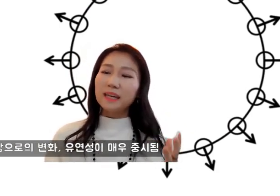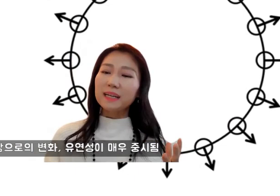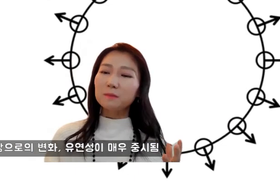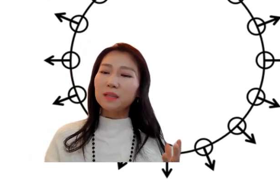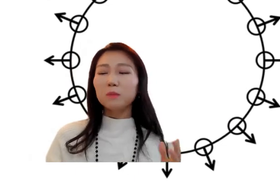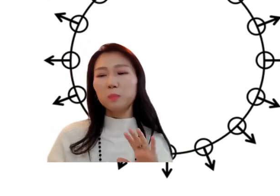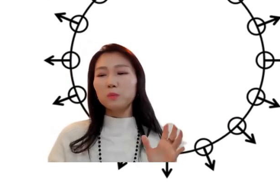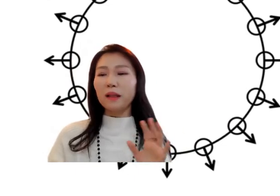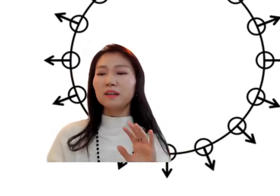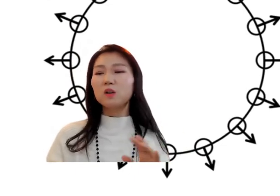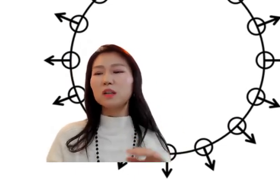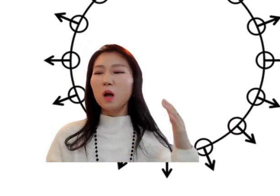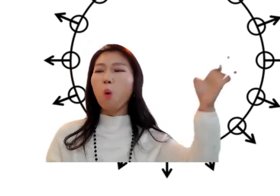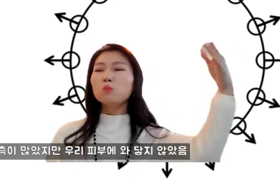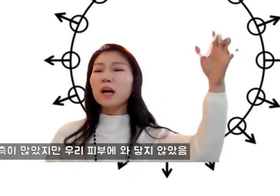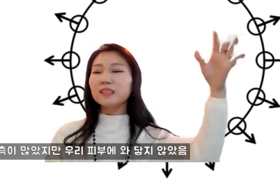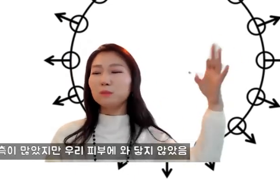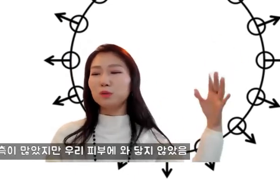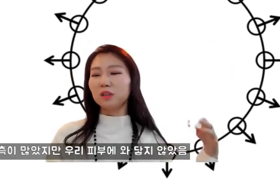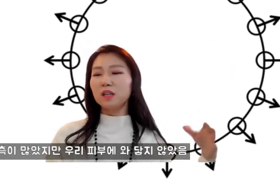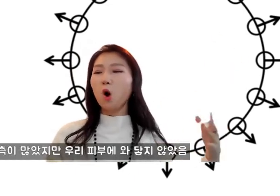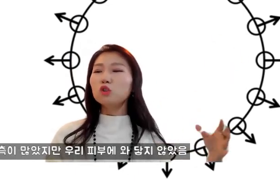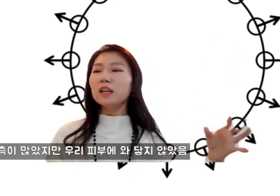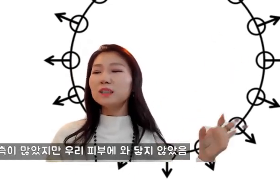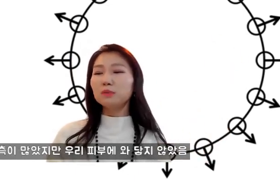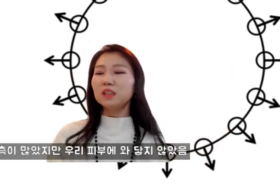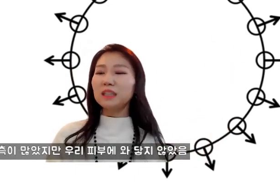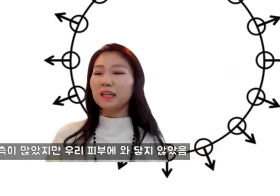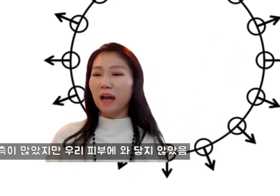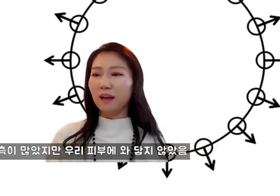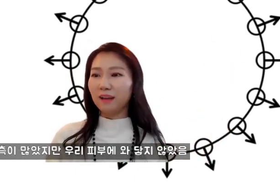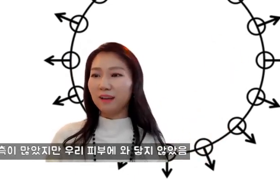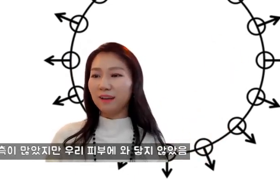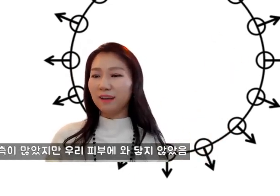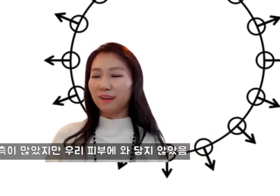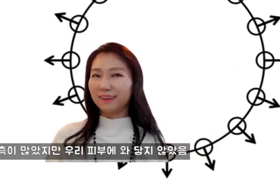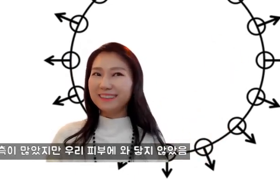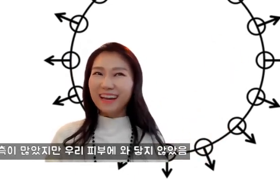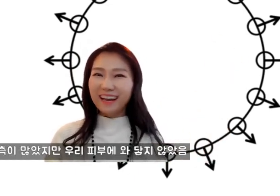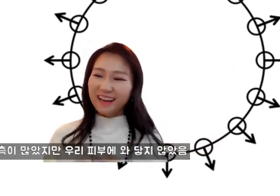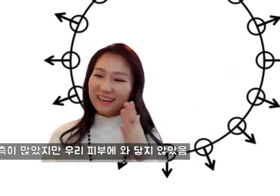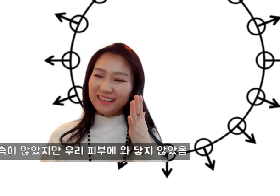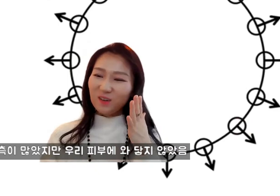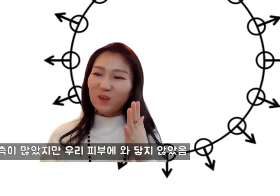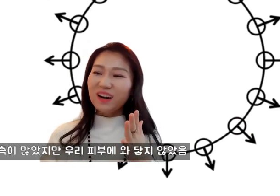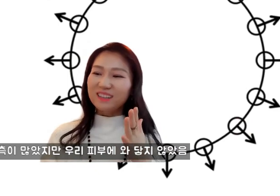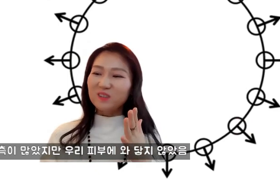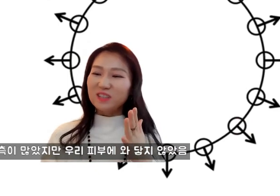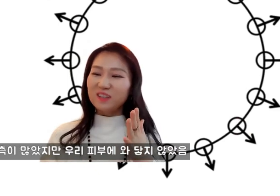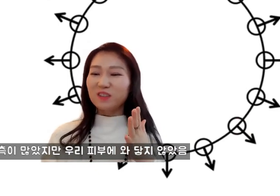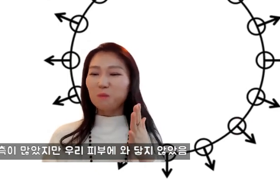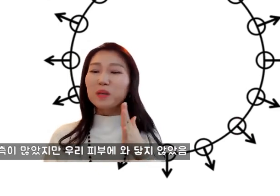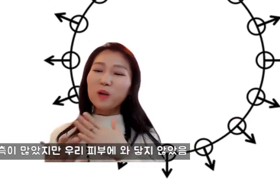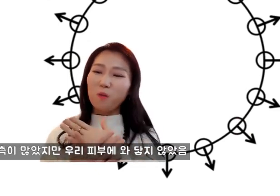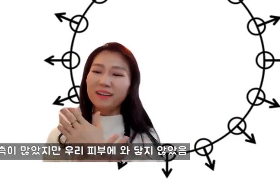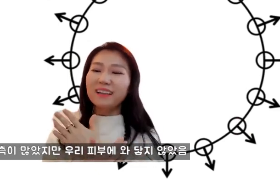대해서 많은 얘기를 했지만 사람들 피부를 안 나. 그거는 공부하시는 분들, 연구하시는 분들 이야기야. 근데 이 코로나를